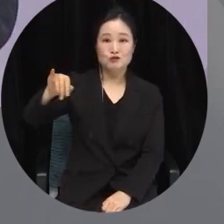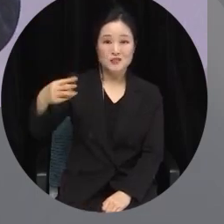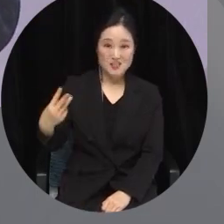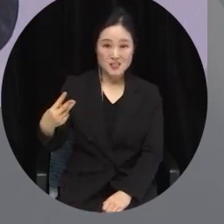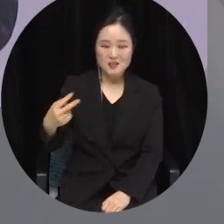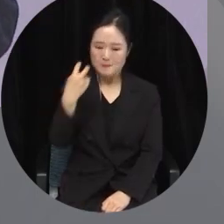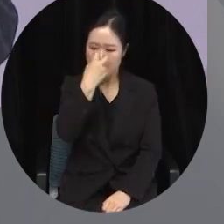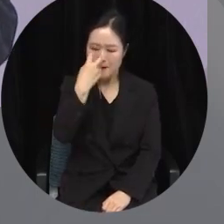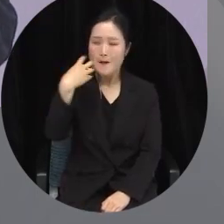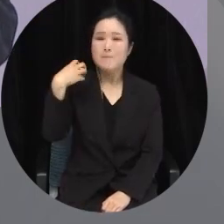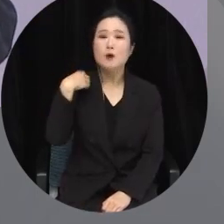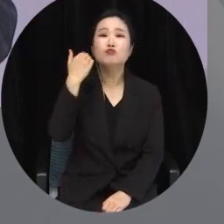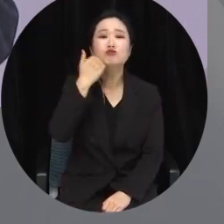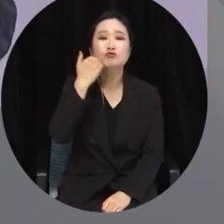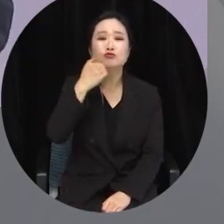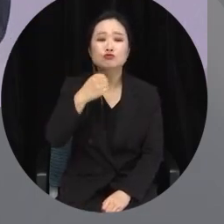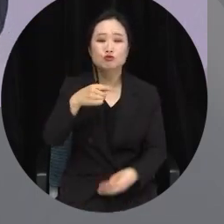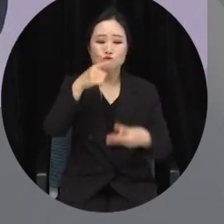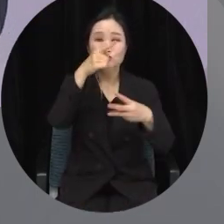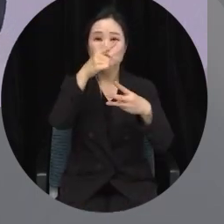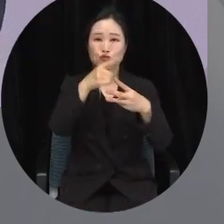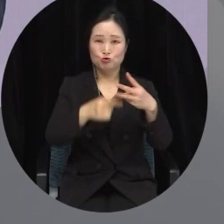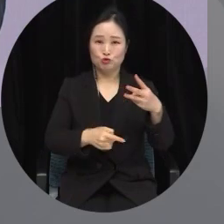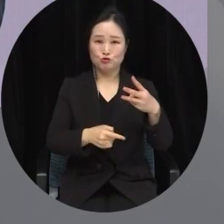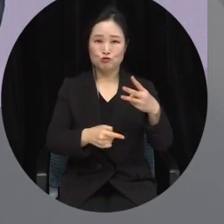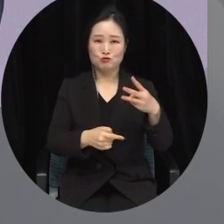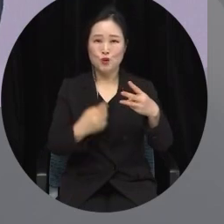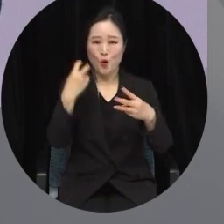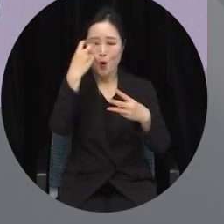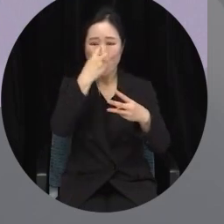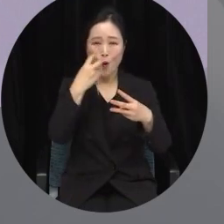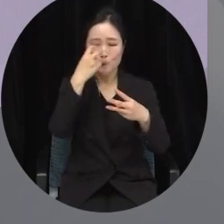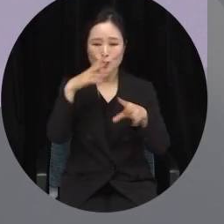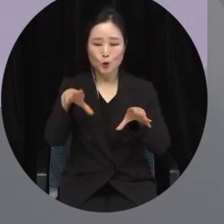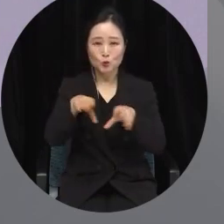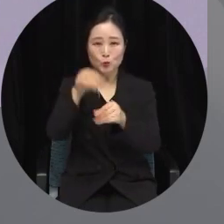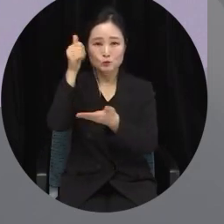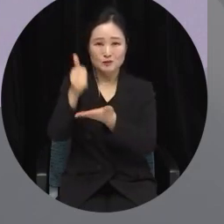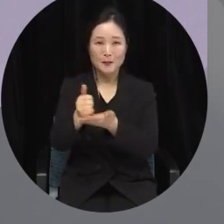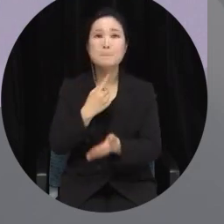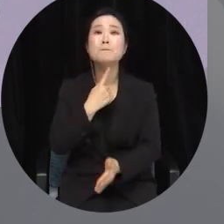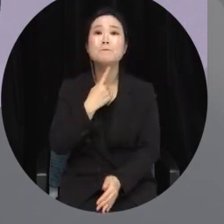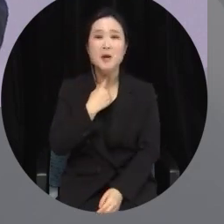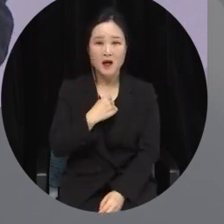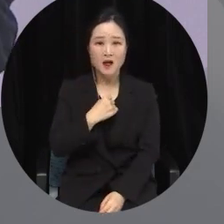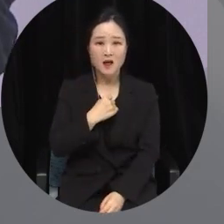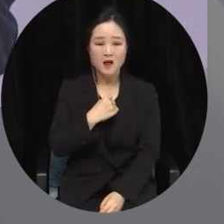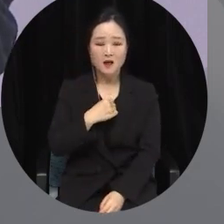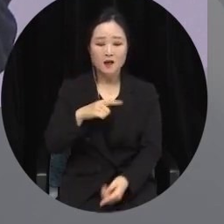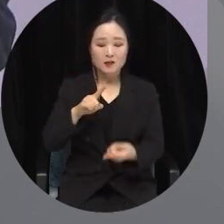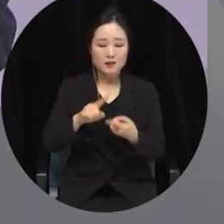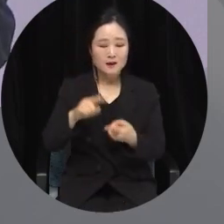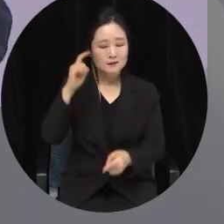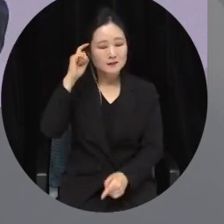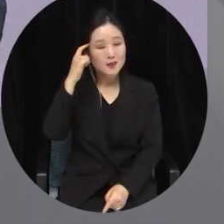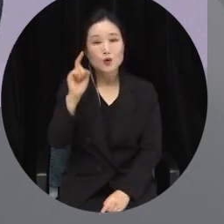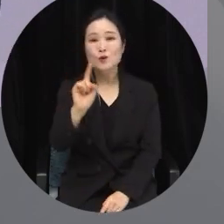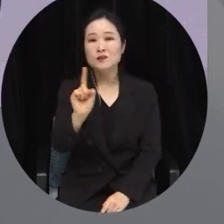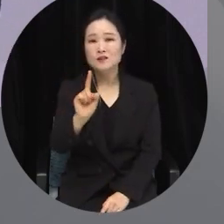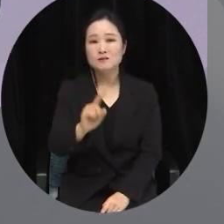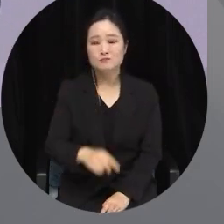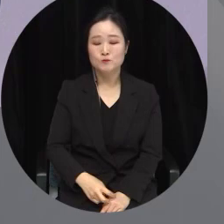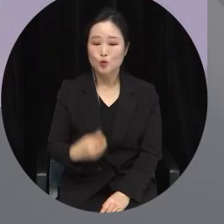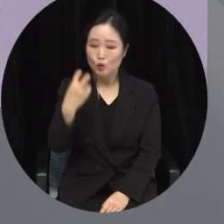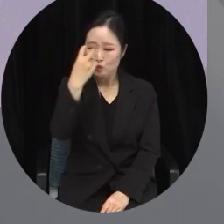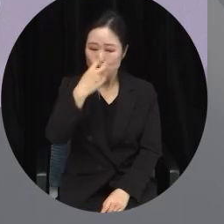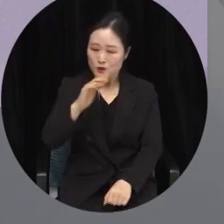그 생각을 여전히 갖고 계신지 이거에 대해서 한번 물어보고 싶습니다. 윤석열 검사 수사가 잘못됐다고 생각하고 여전히